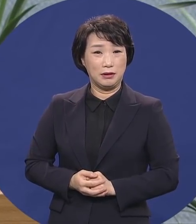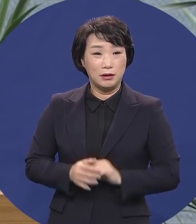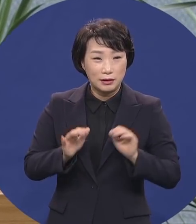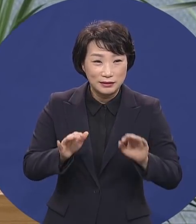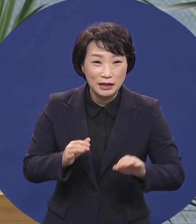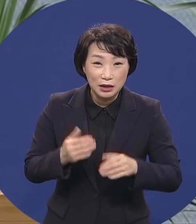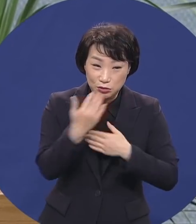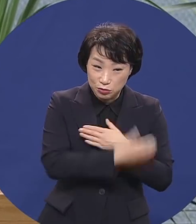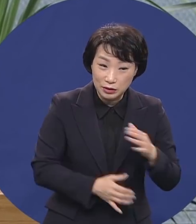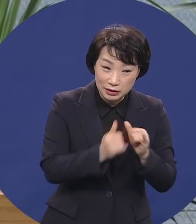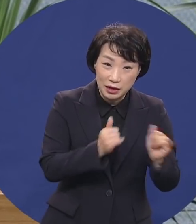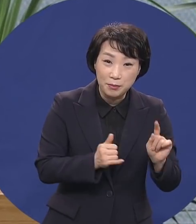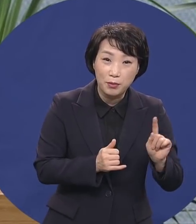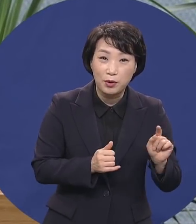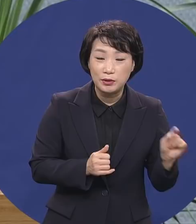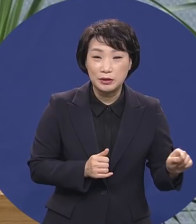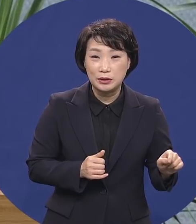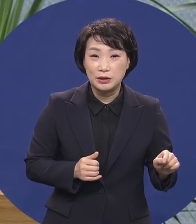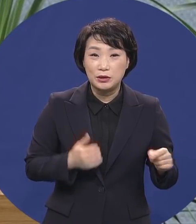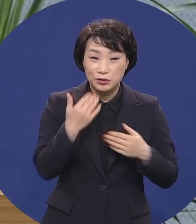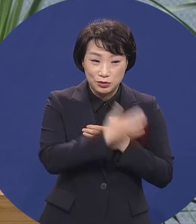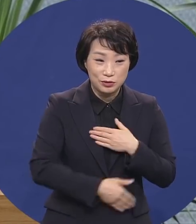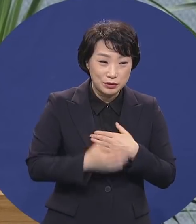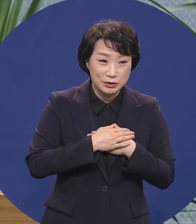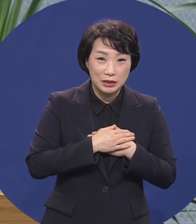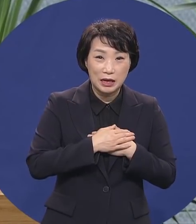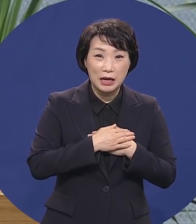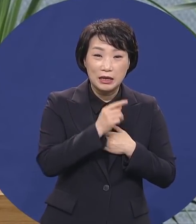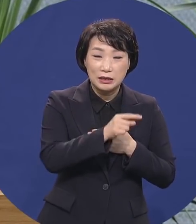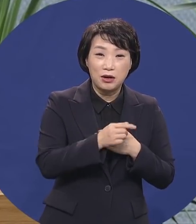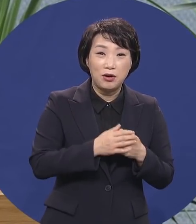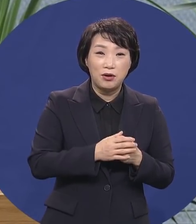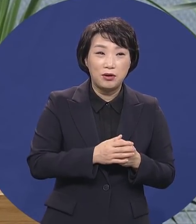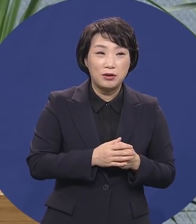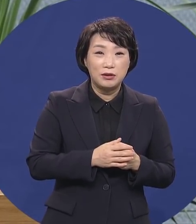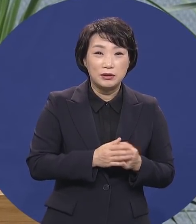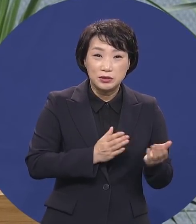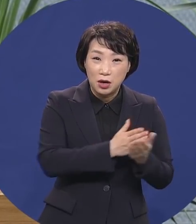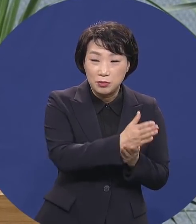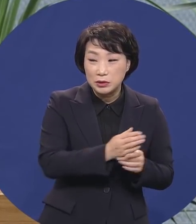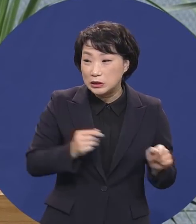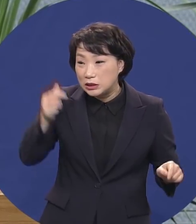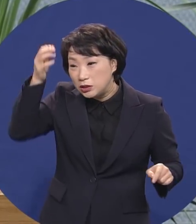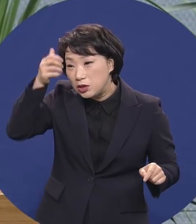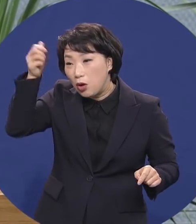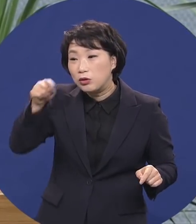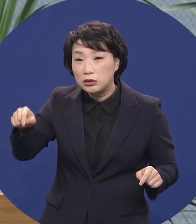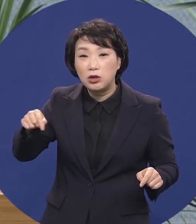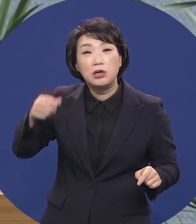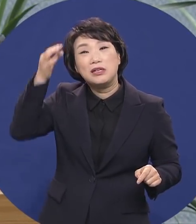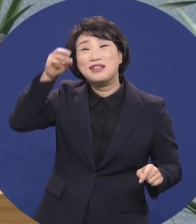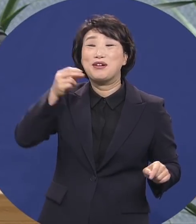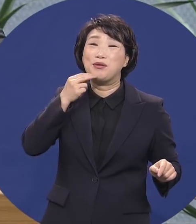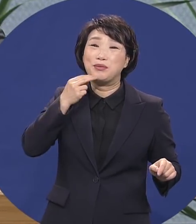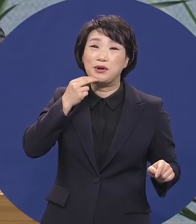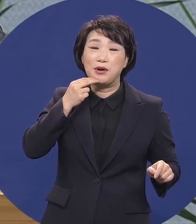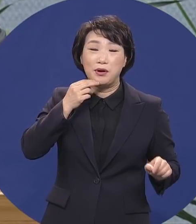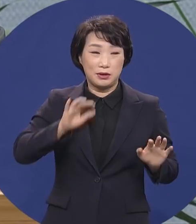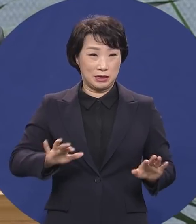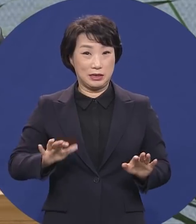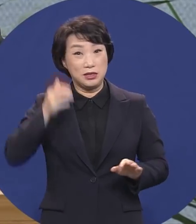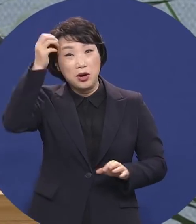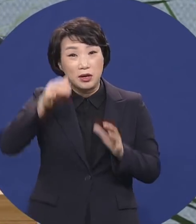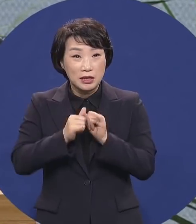그런데 육의 사람은 육신의 존재 가치를 영혼의 존재 가치를 인정하지 않고, 영의